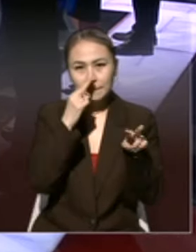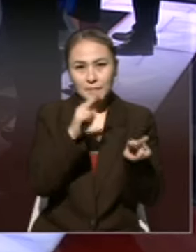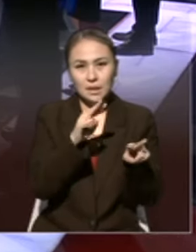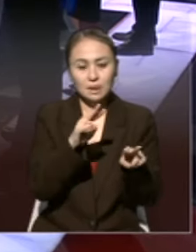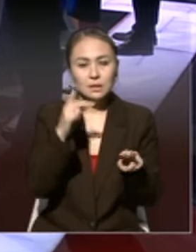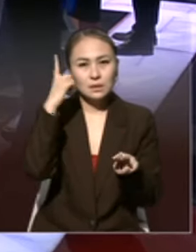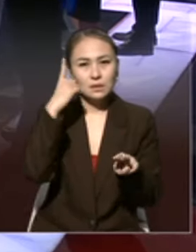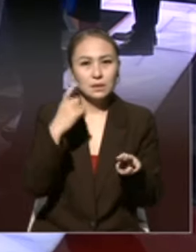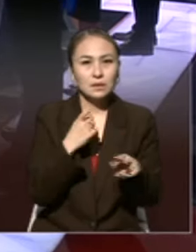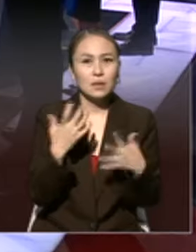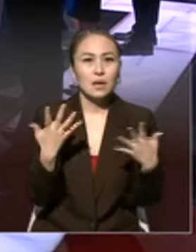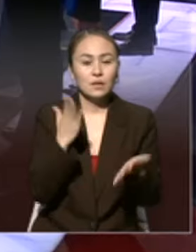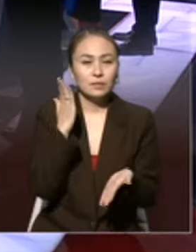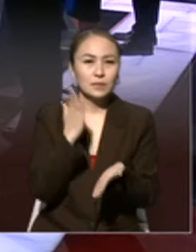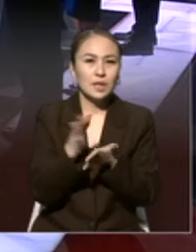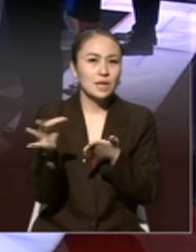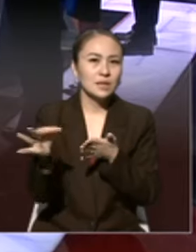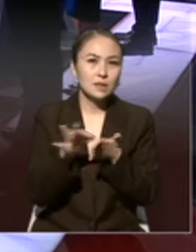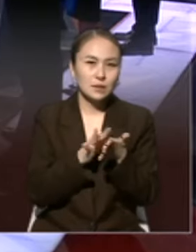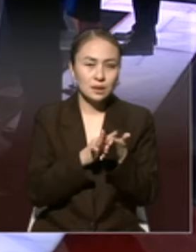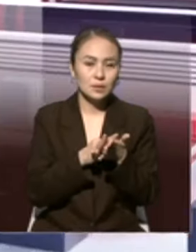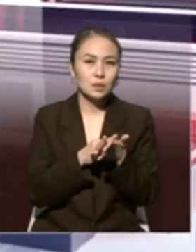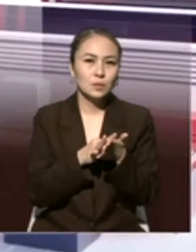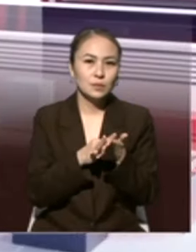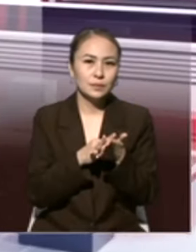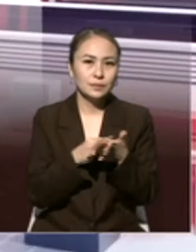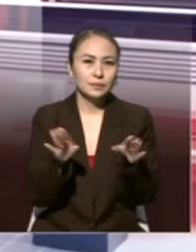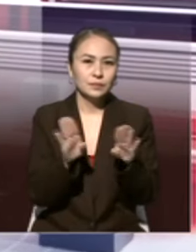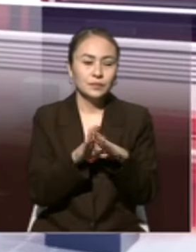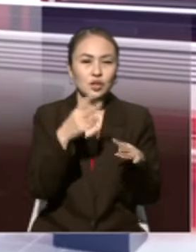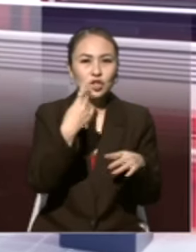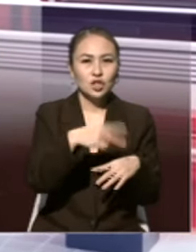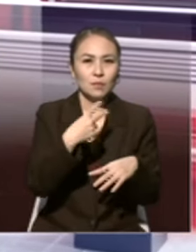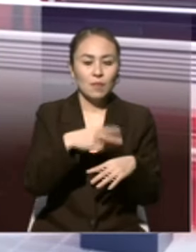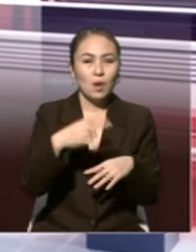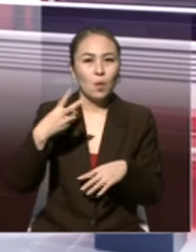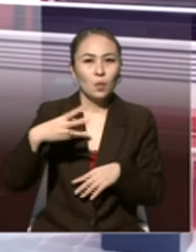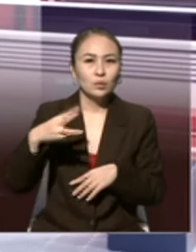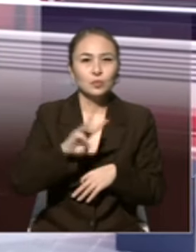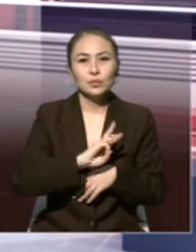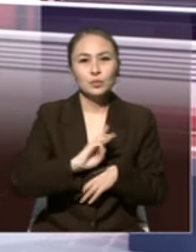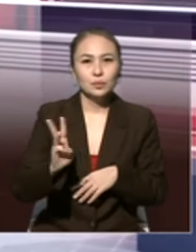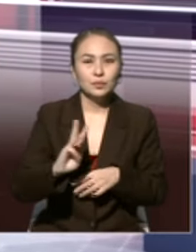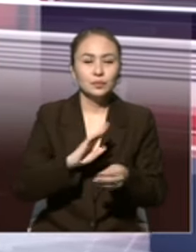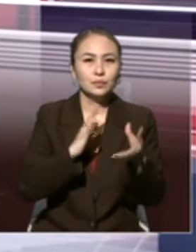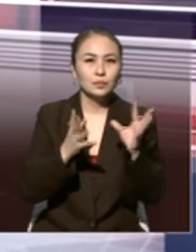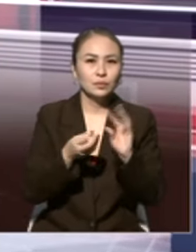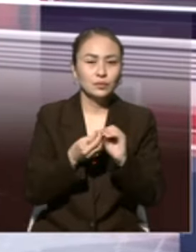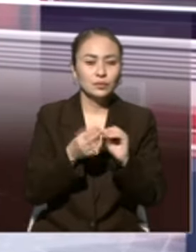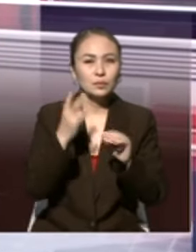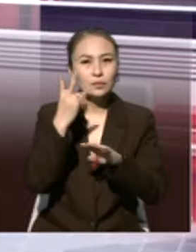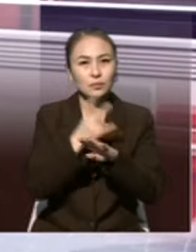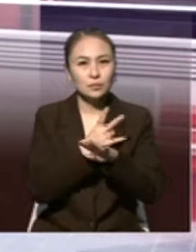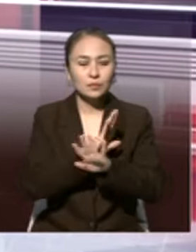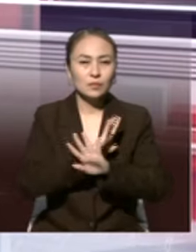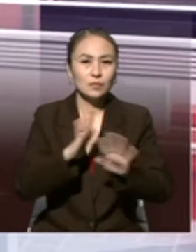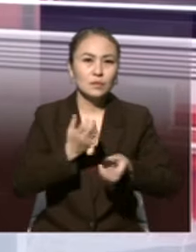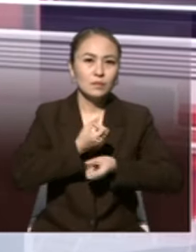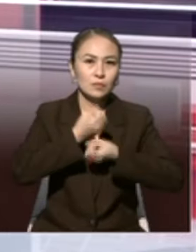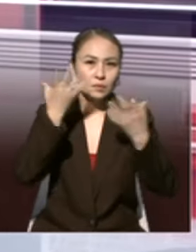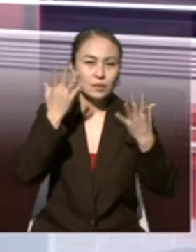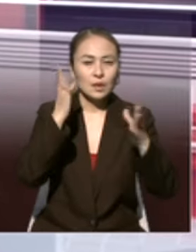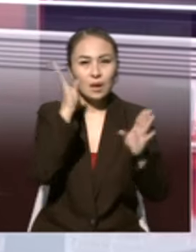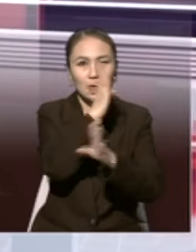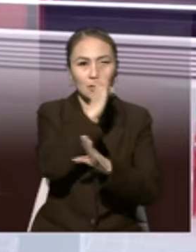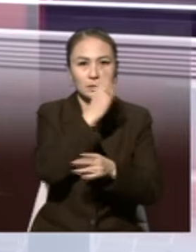ақпарат келіп түседі, тез арада сол 20-30 минут ішінде тікұшақ сол жаққа түн демей, күн демей, ауа райға